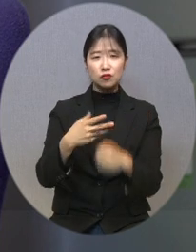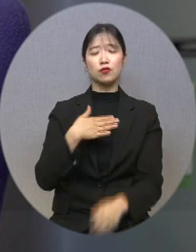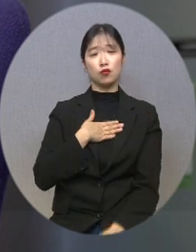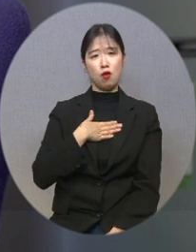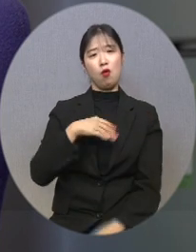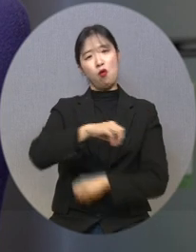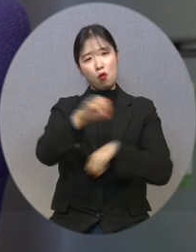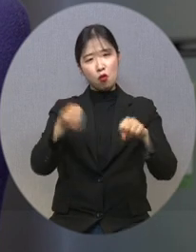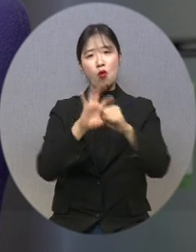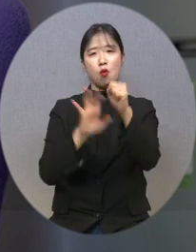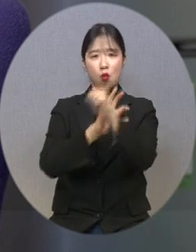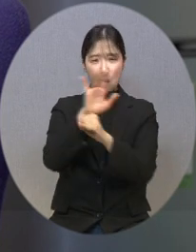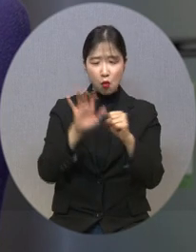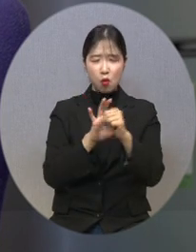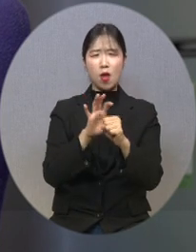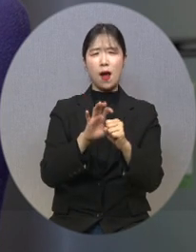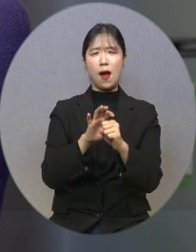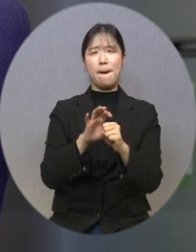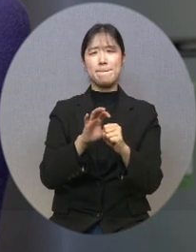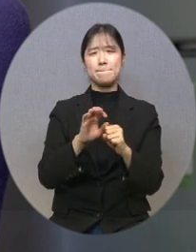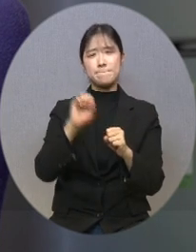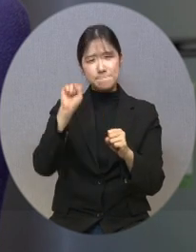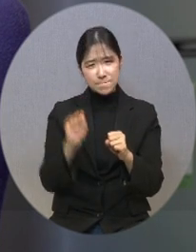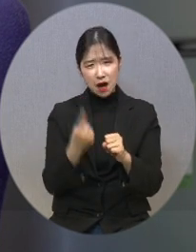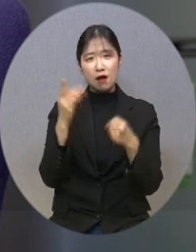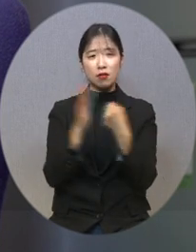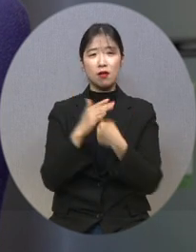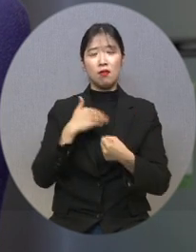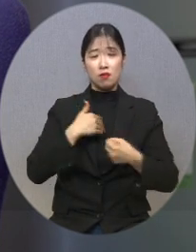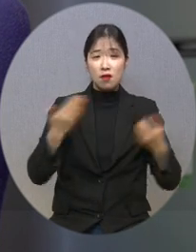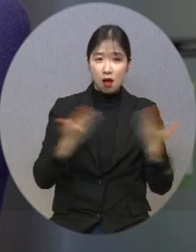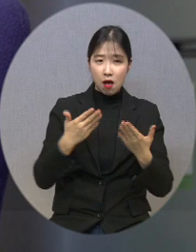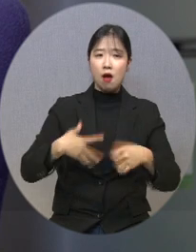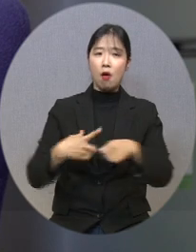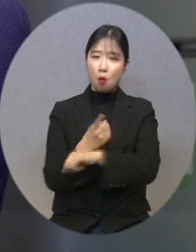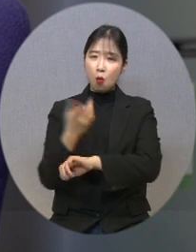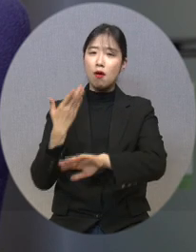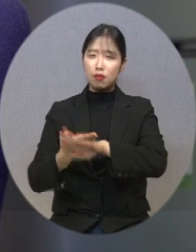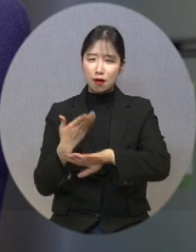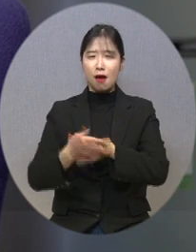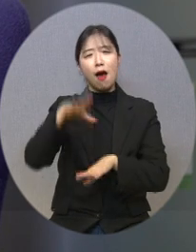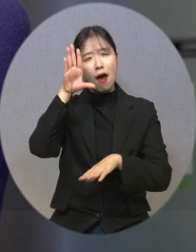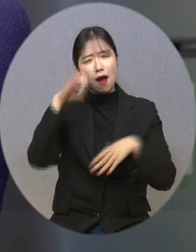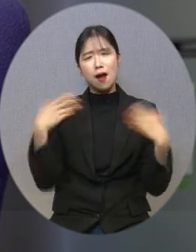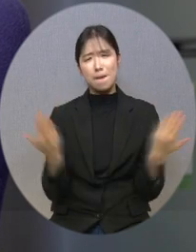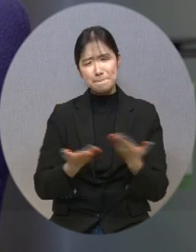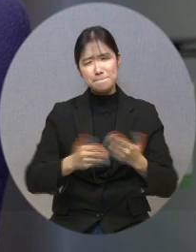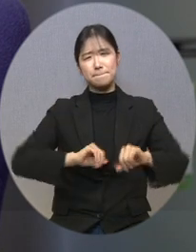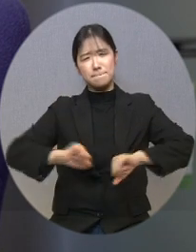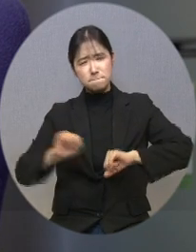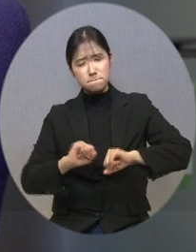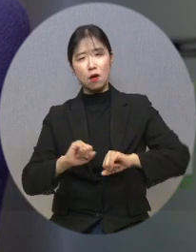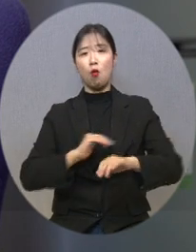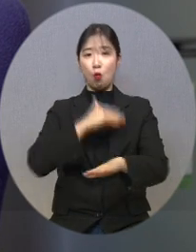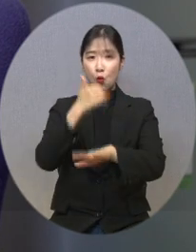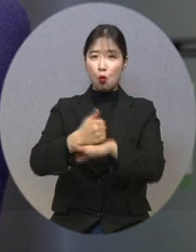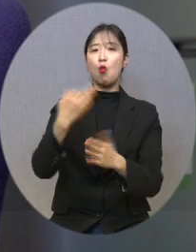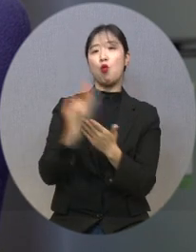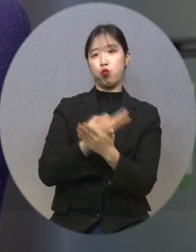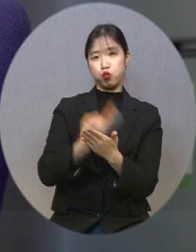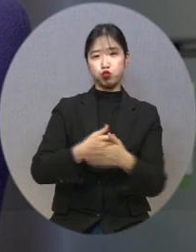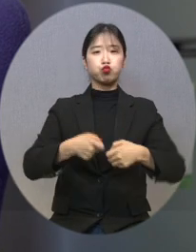오히려 코로나가 터지면서 이 직업 외에도 틈틈이 열심히 알바를 쉬지 않고 해서 오히려